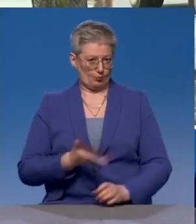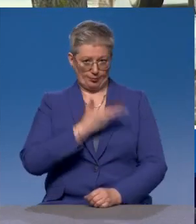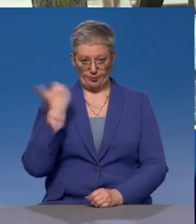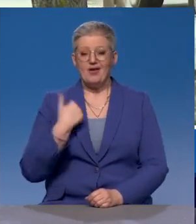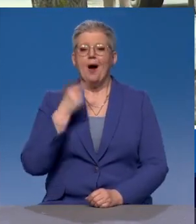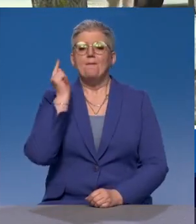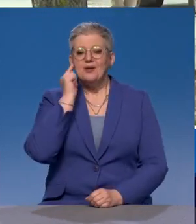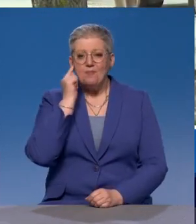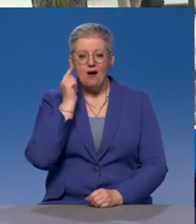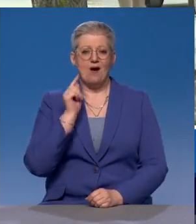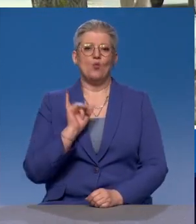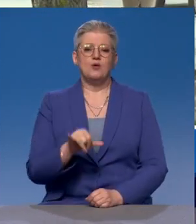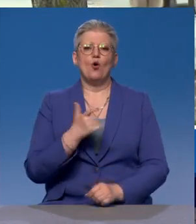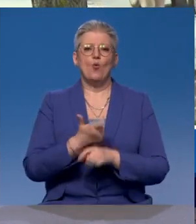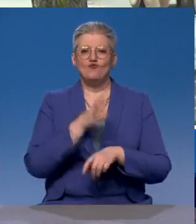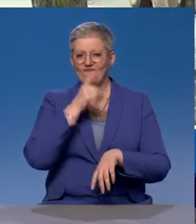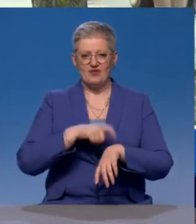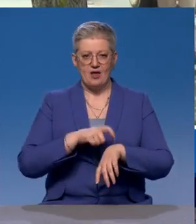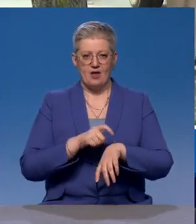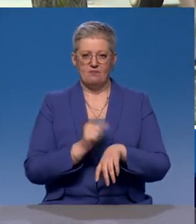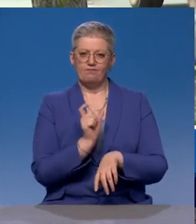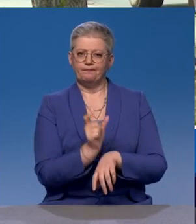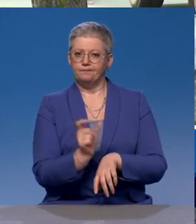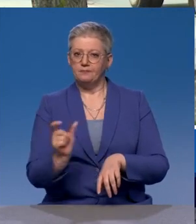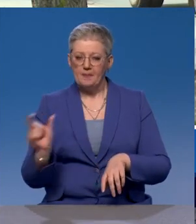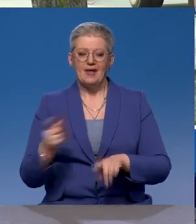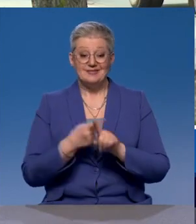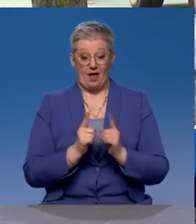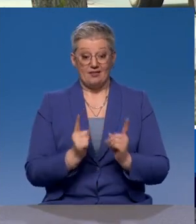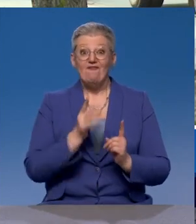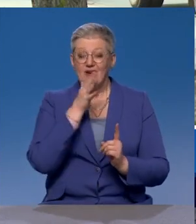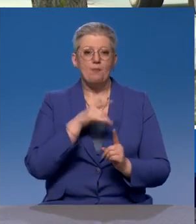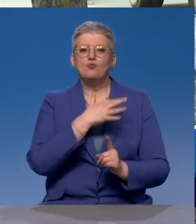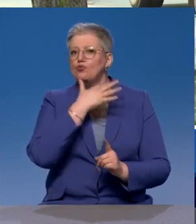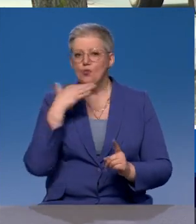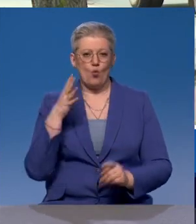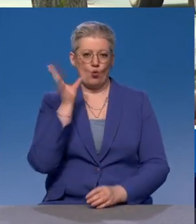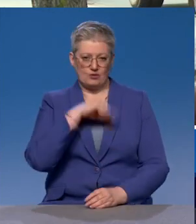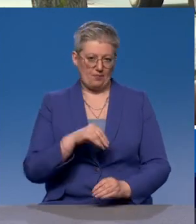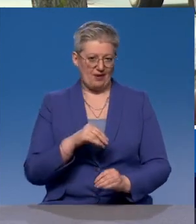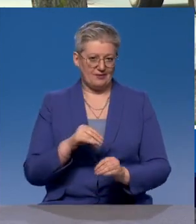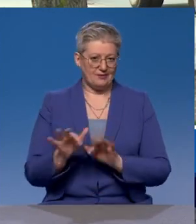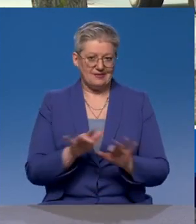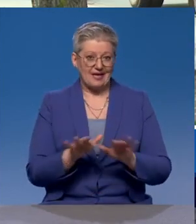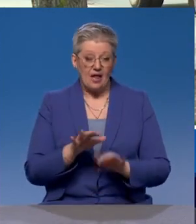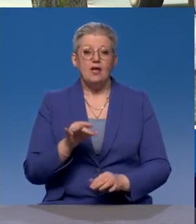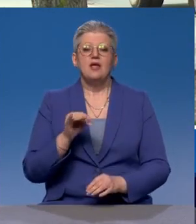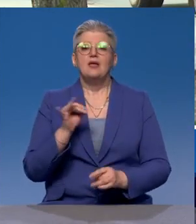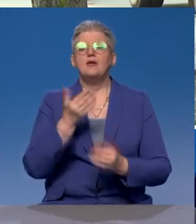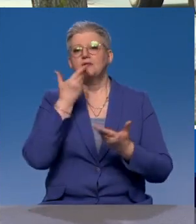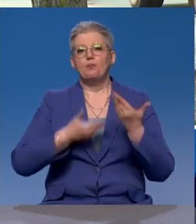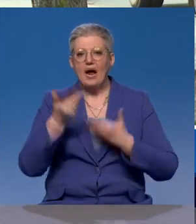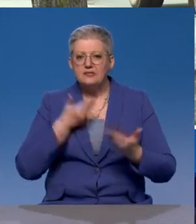очень регламентировано время, им нужно за это время много сделать. И спросить меня,